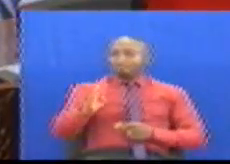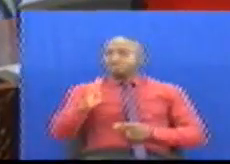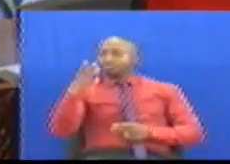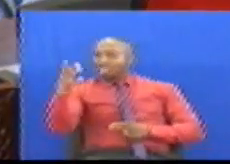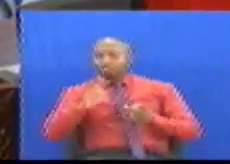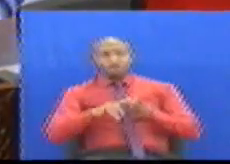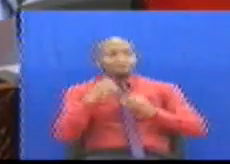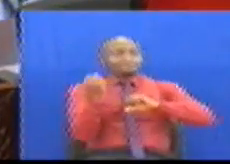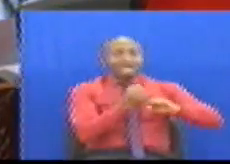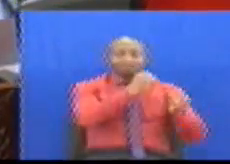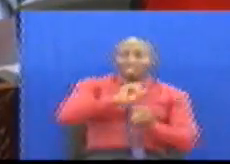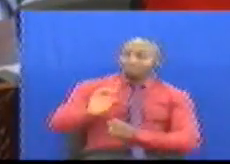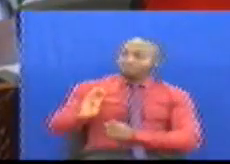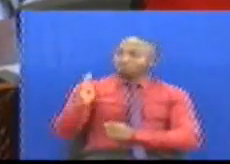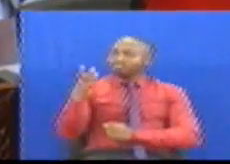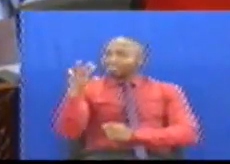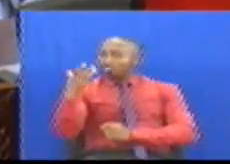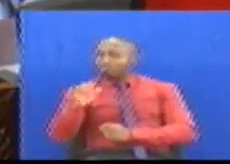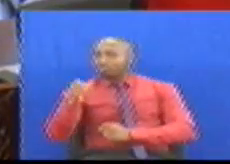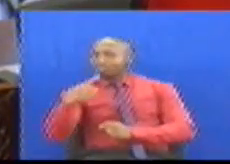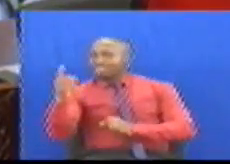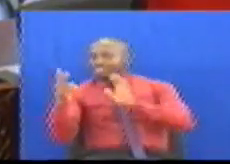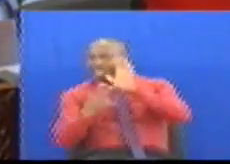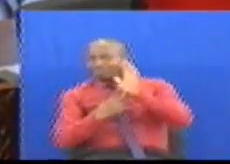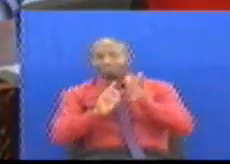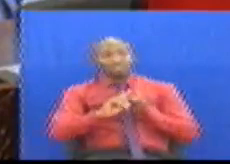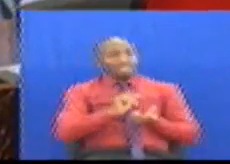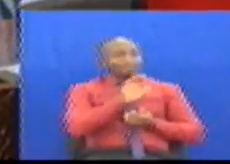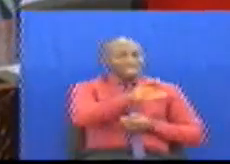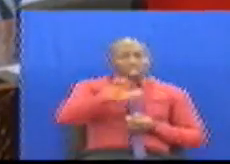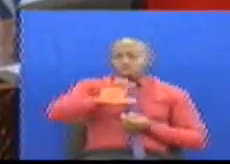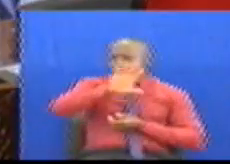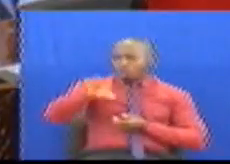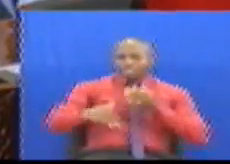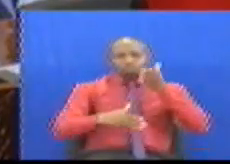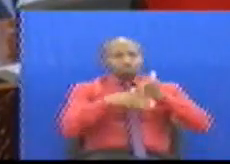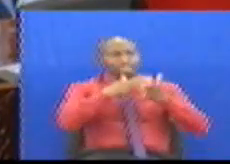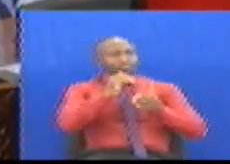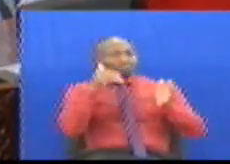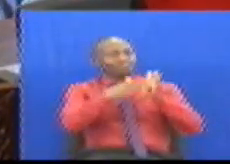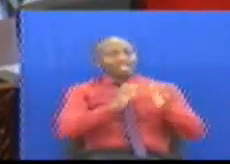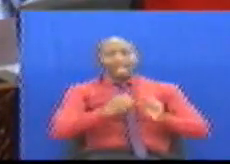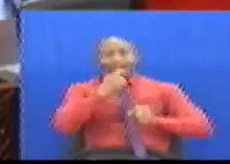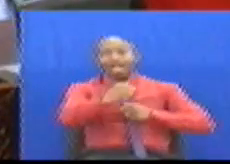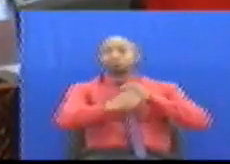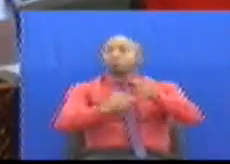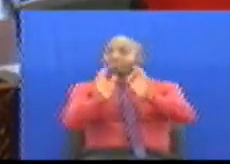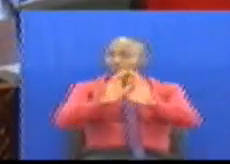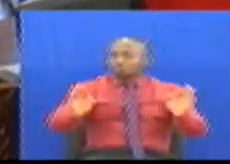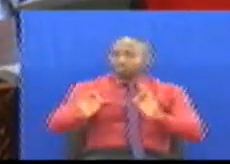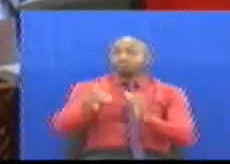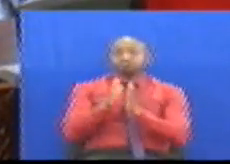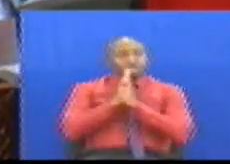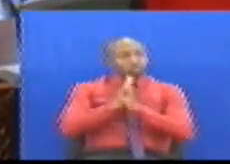bilioni 5,700,000. Na kote huku ujenzi huko katika hatua nzuri, tunaishukuru sana serikali,